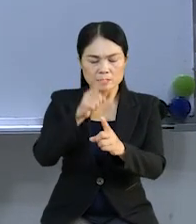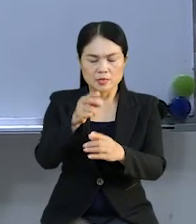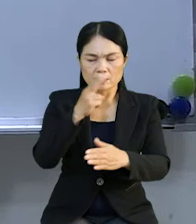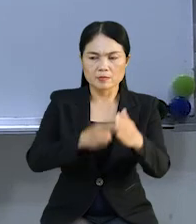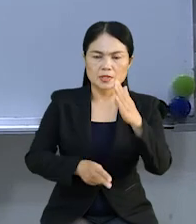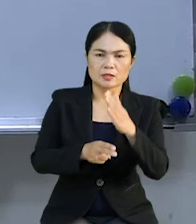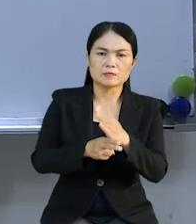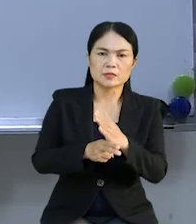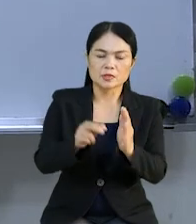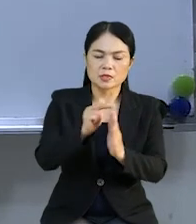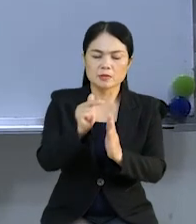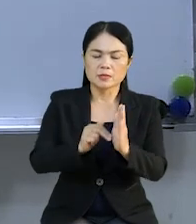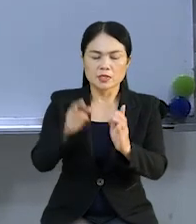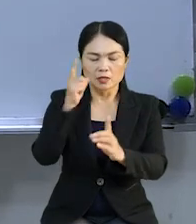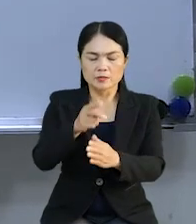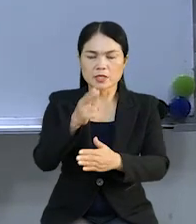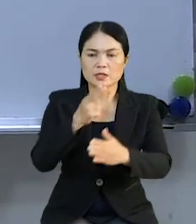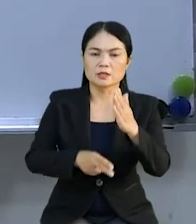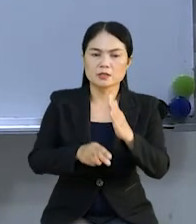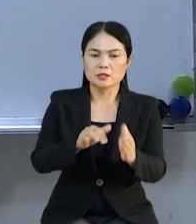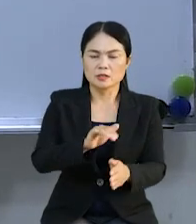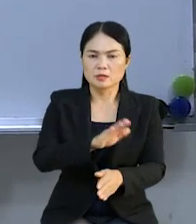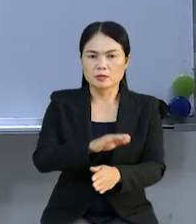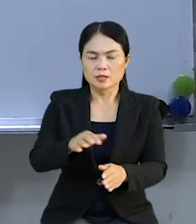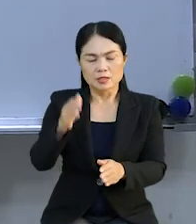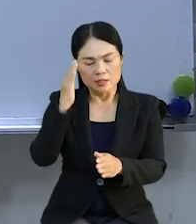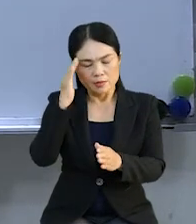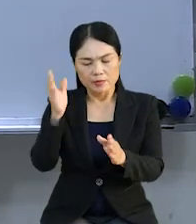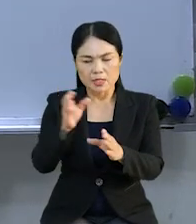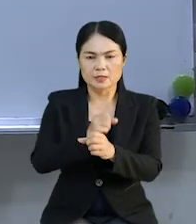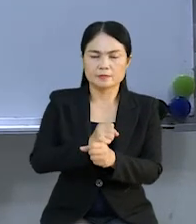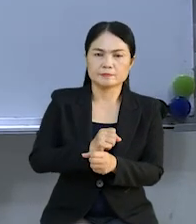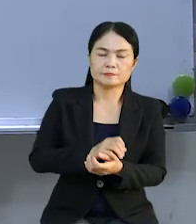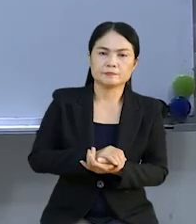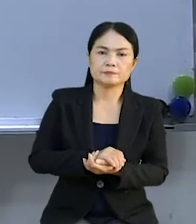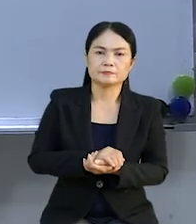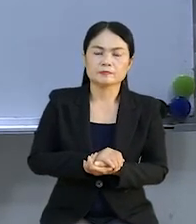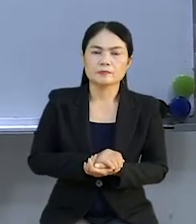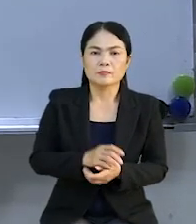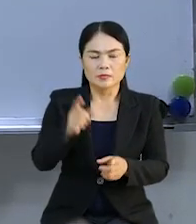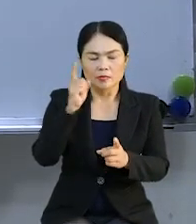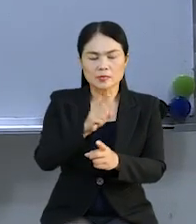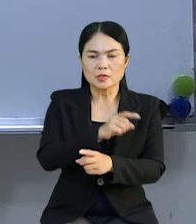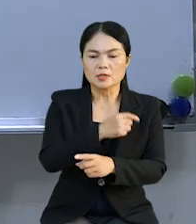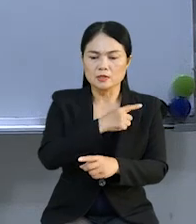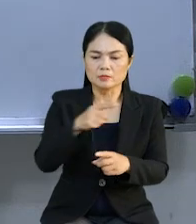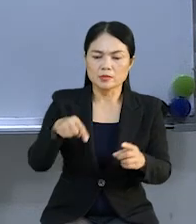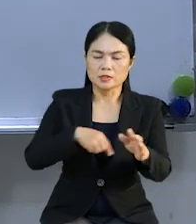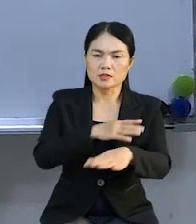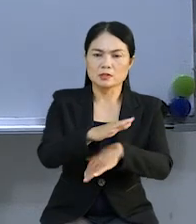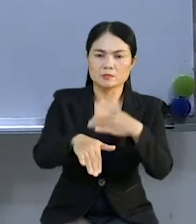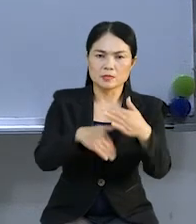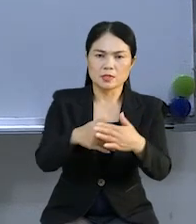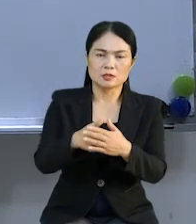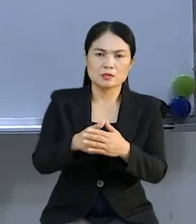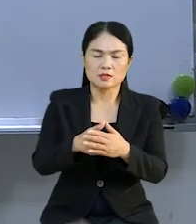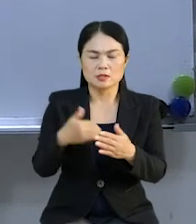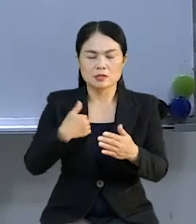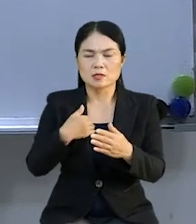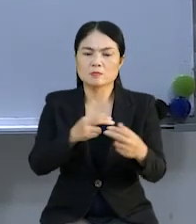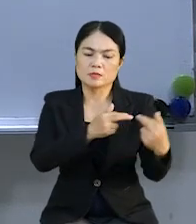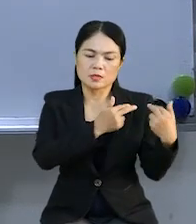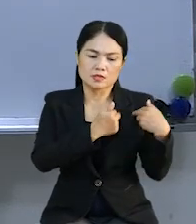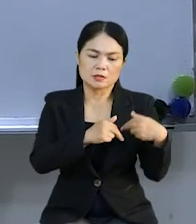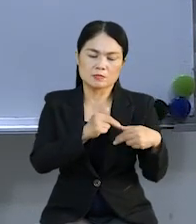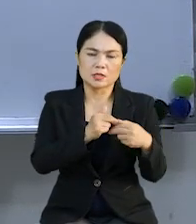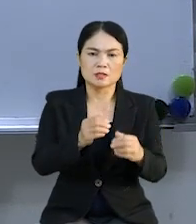าไว้ก่อนเสียอัตบอดต่างลายดามใบไอ้ก่อนในจามบานเด้บาดคือดามใบอายยืงถึงออกขณีนะเมียนตึกจั